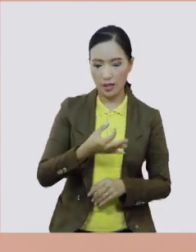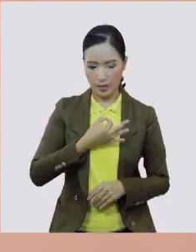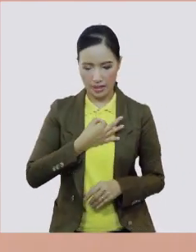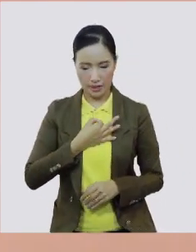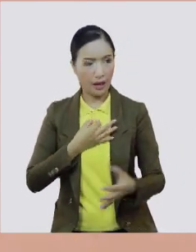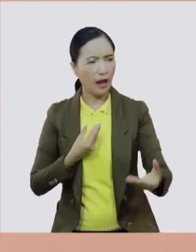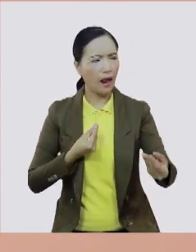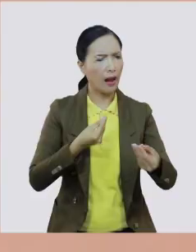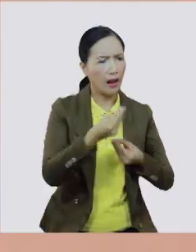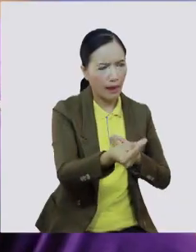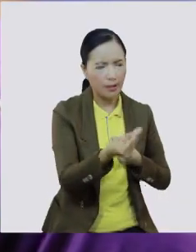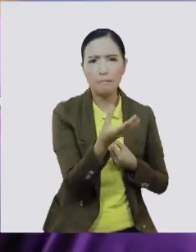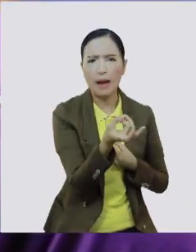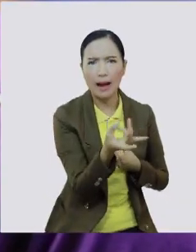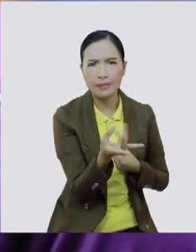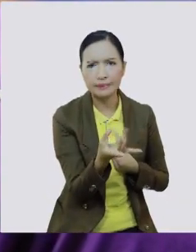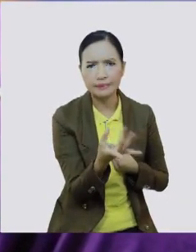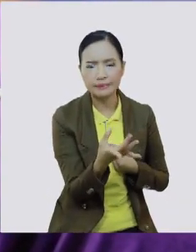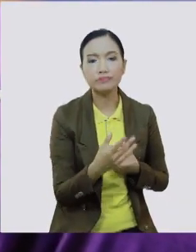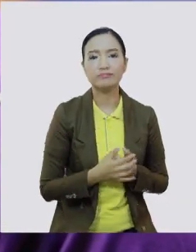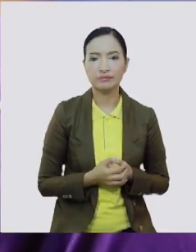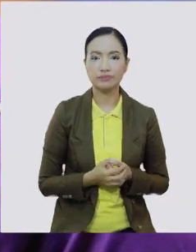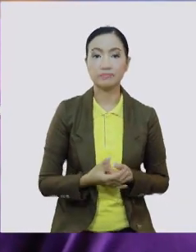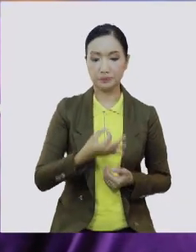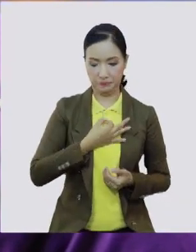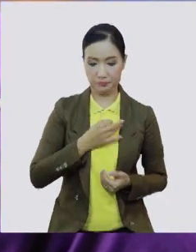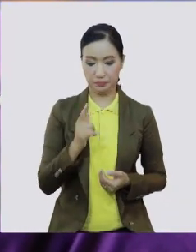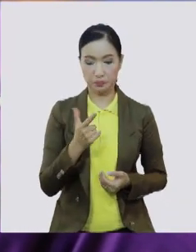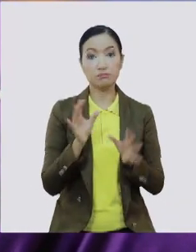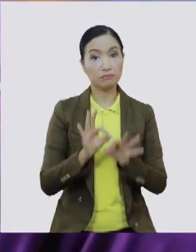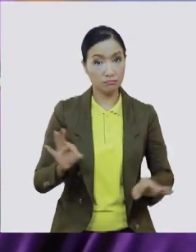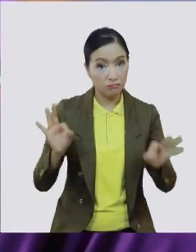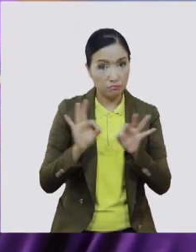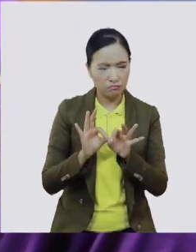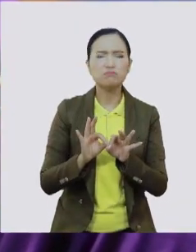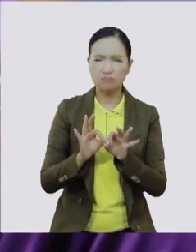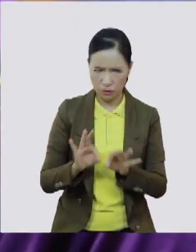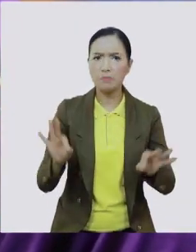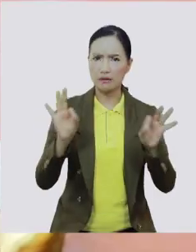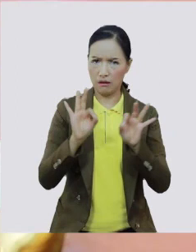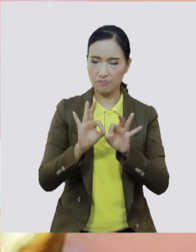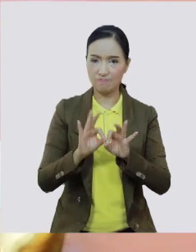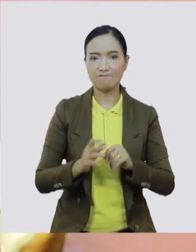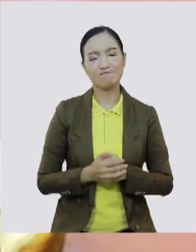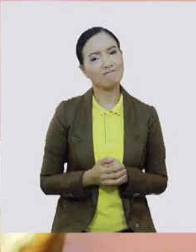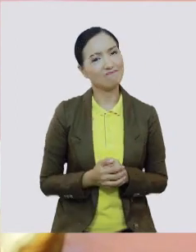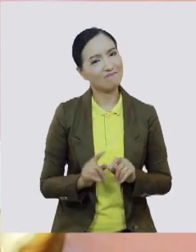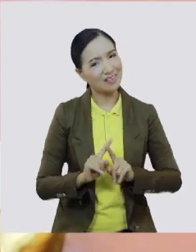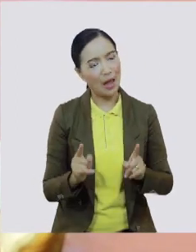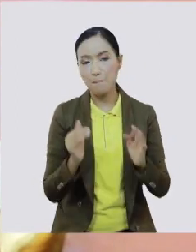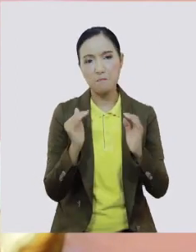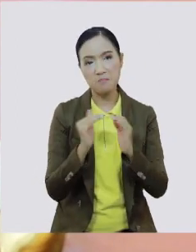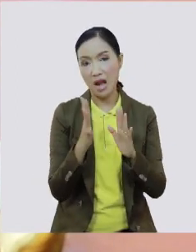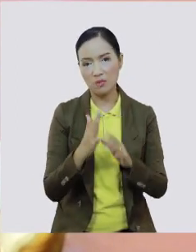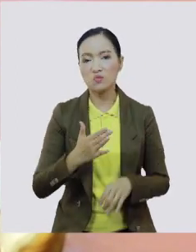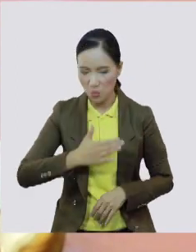เหรียญทองนี้กับสิ่งใด หนูว่าเหรียญทองถ้าถามว่าสำคัญไหมสำคัญนะแต่ว่าไม่เท่ากับความ